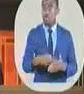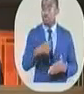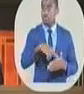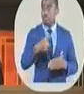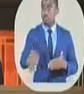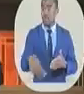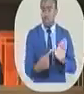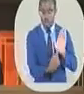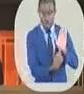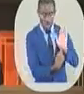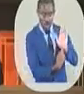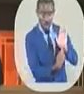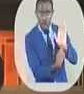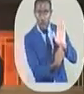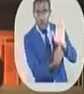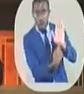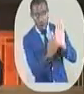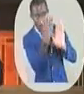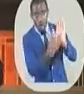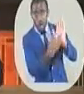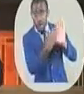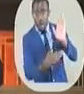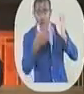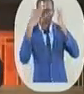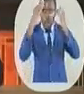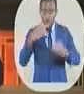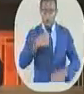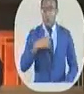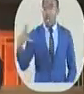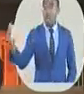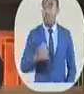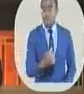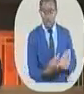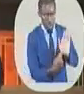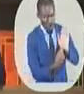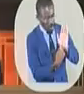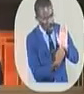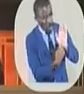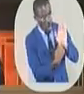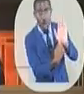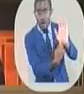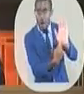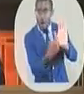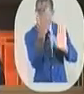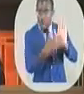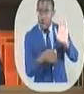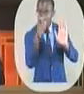publiques toutes les mesures que j'ai arrêtées dans les meilleurs délais.